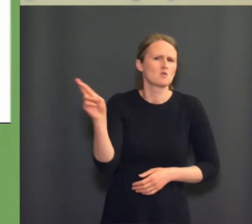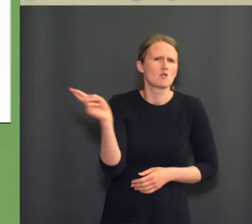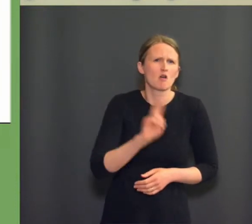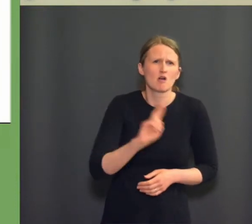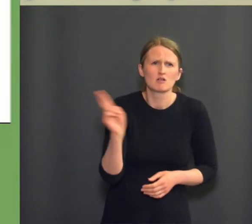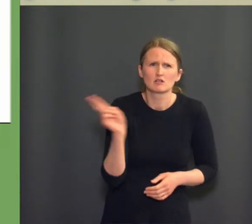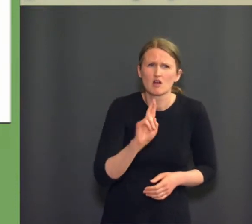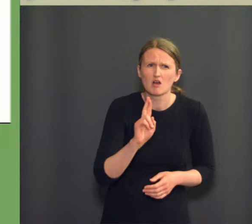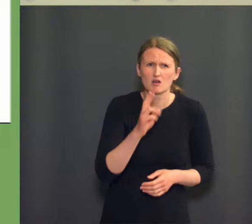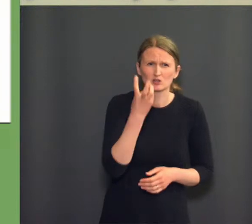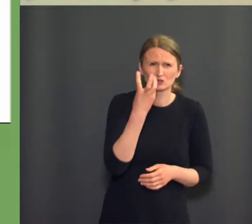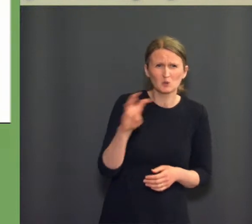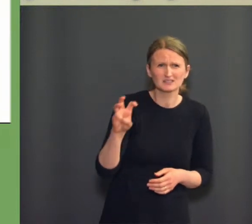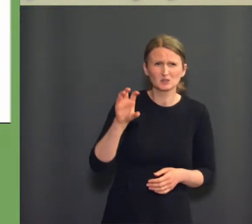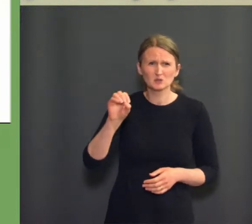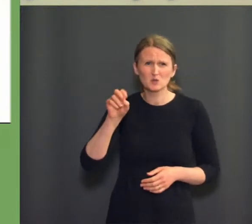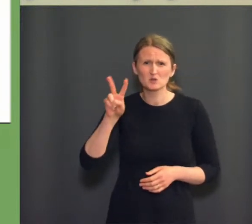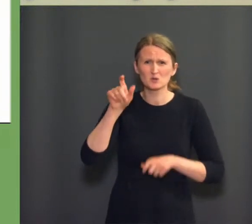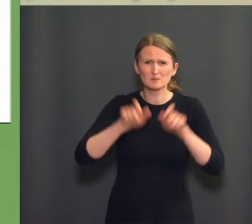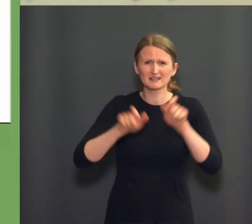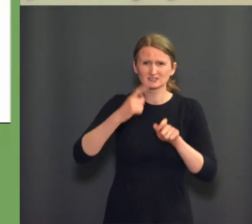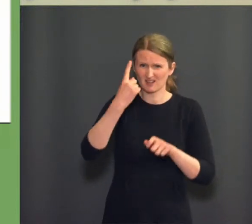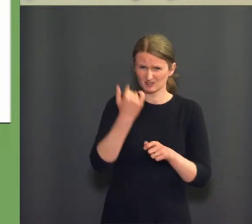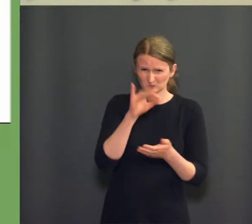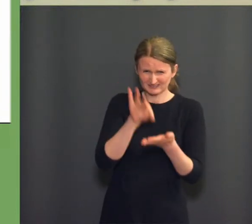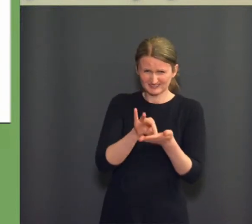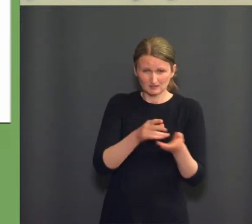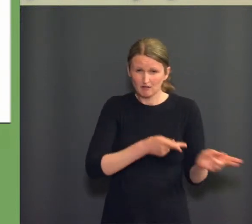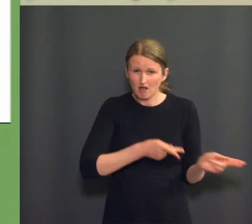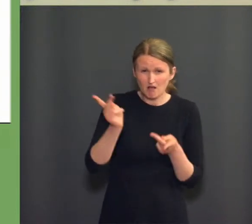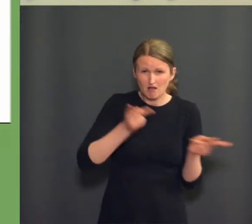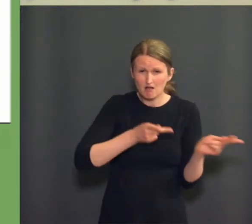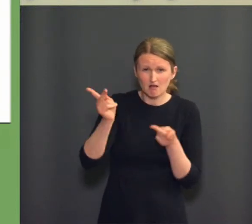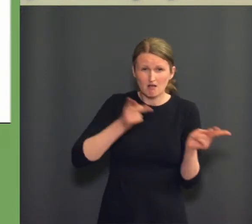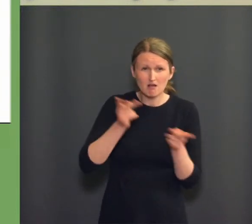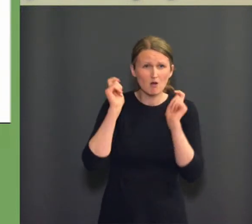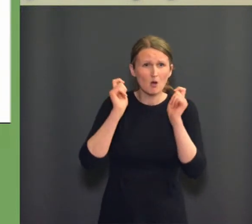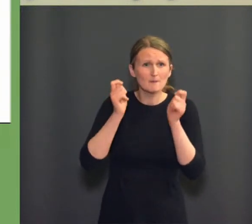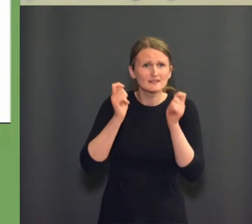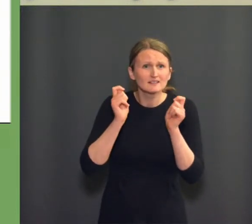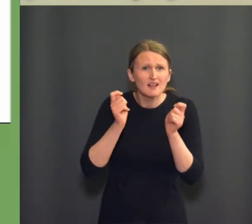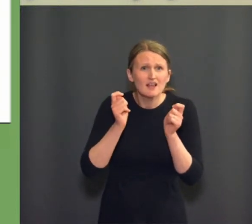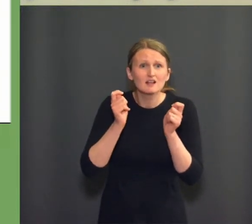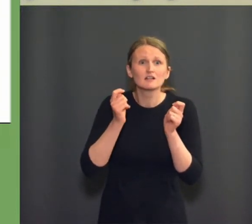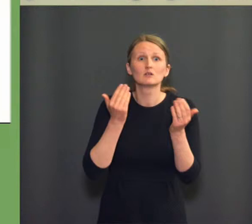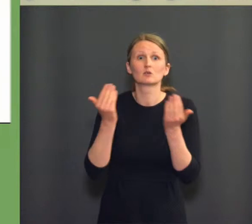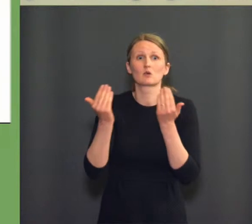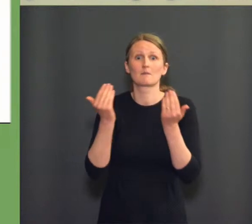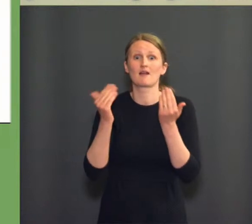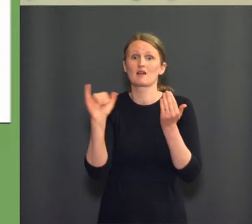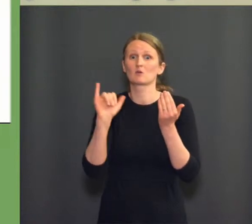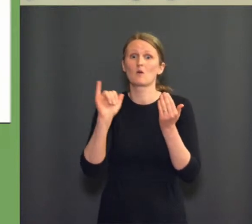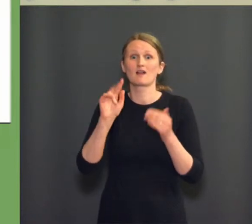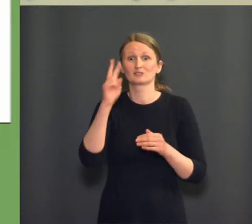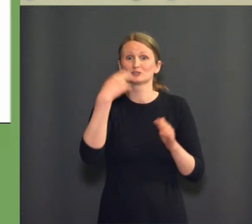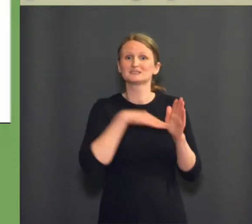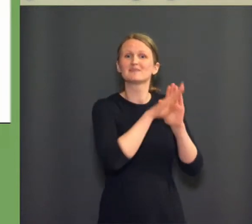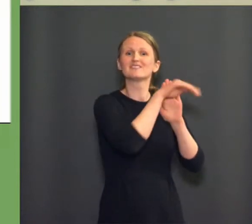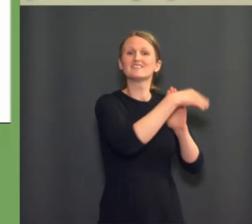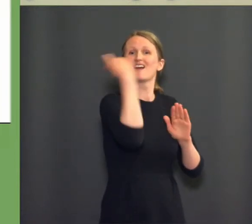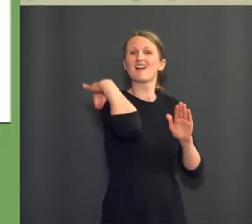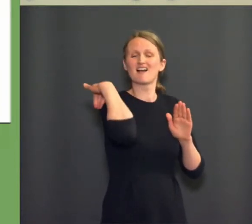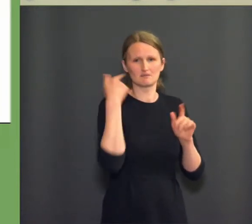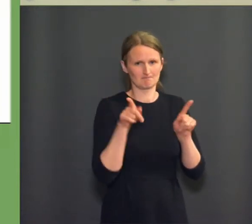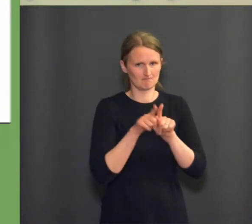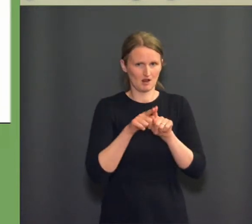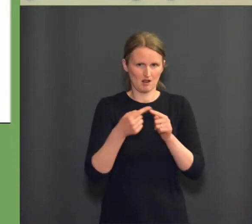admissions en une seule journée. C'est le chiffre le plus élevé que nous ayons eu depuis la deuxième vague. C'est probablement un effet